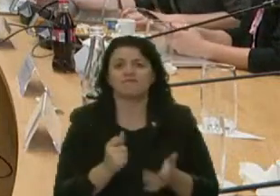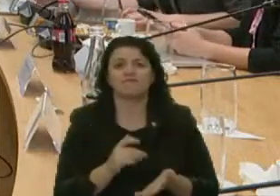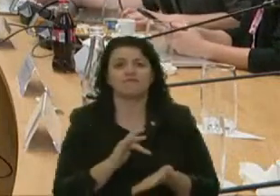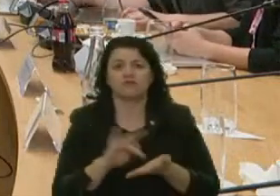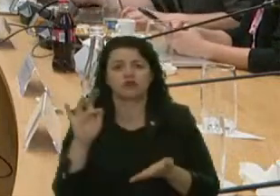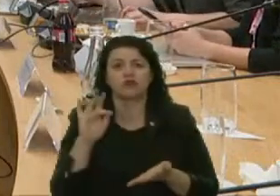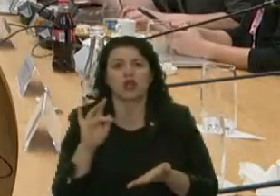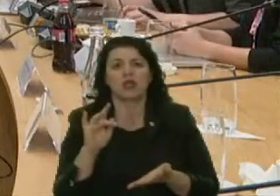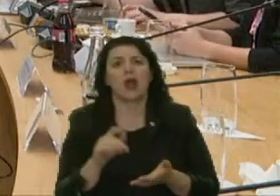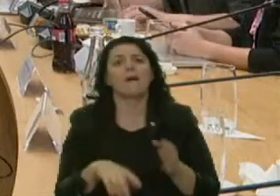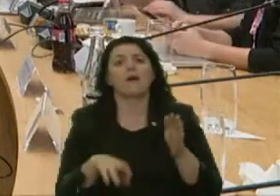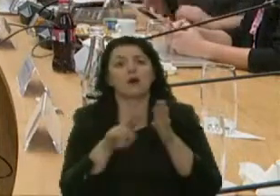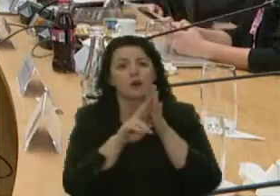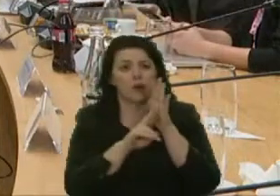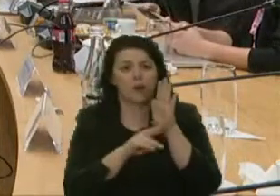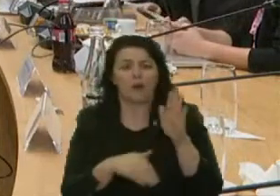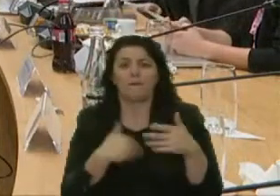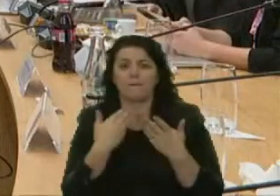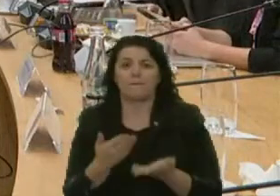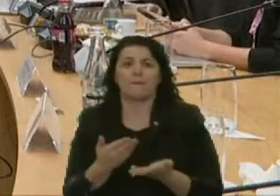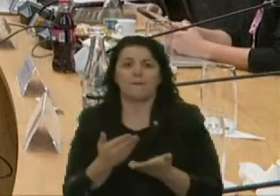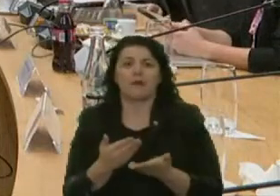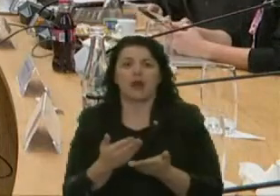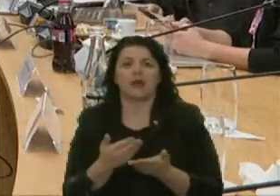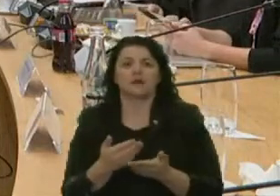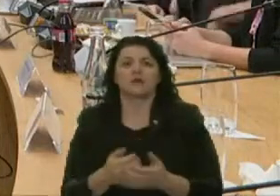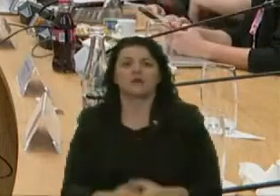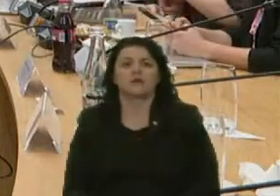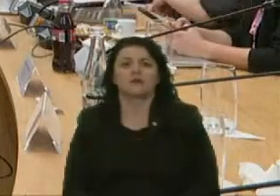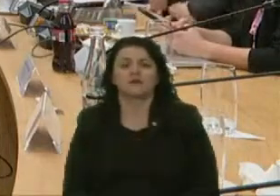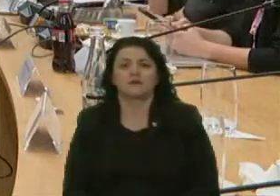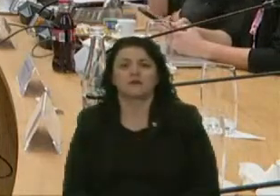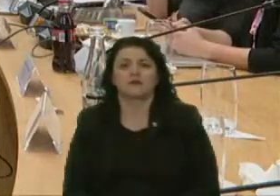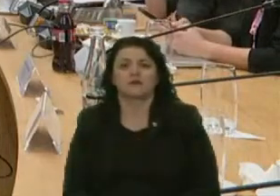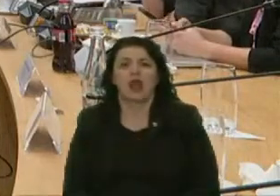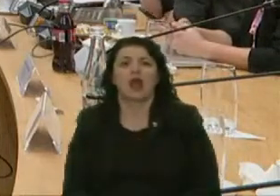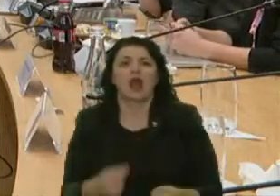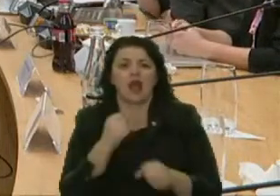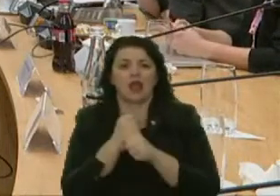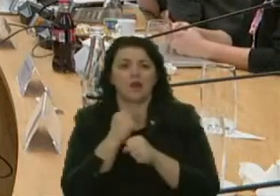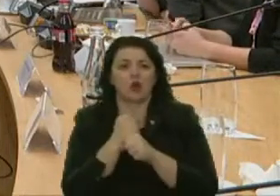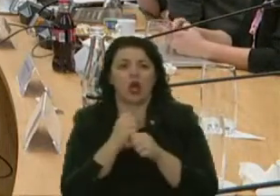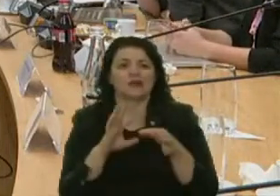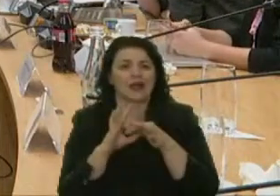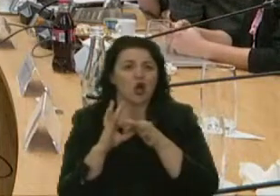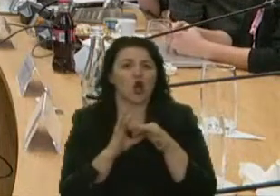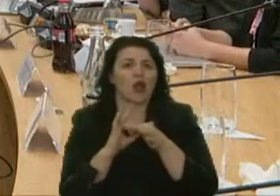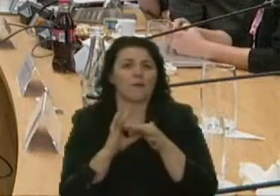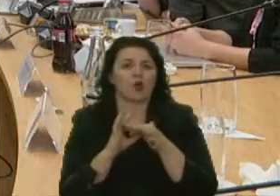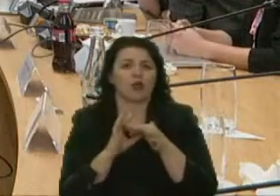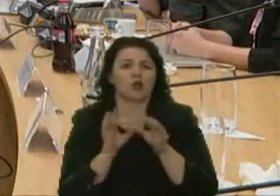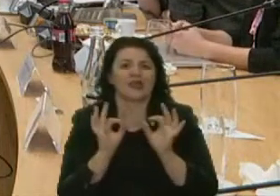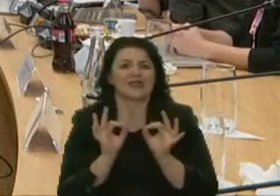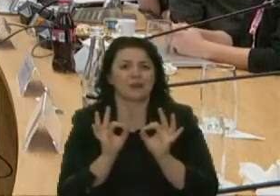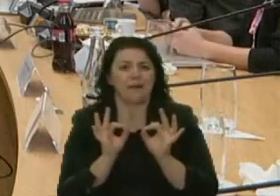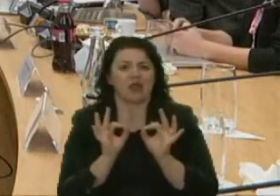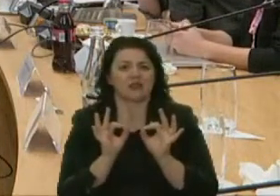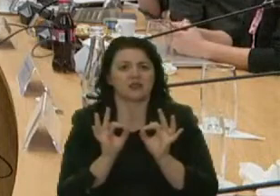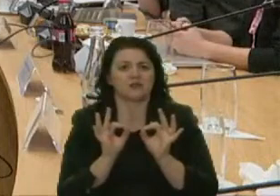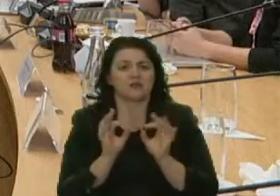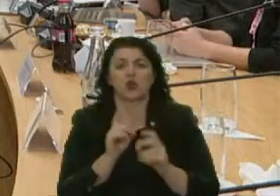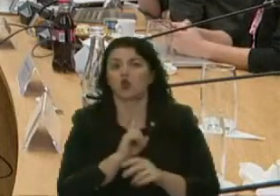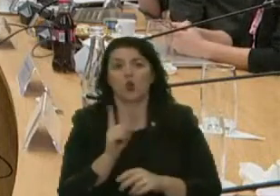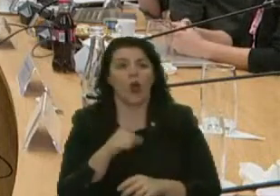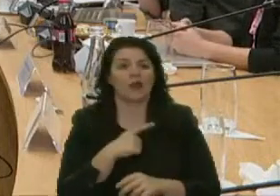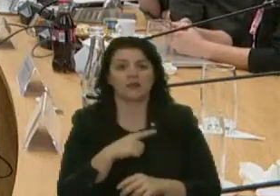propuneri de regulament înaintat primăriei la sfârșitul anului 2023 elaborat în colaborare cu experți ai sectorului cultural